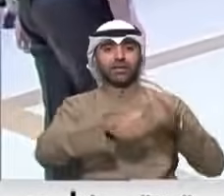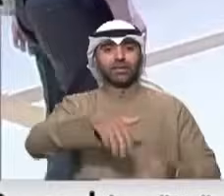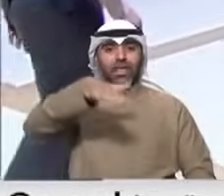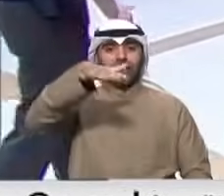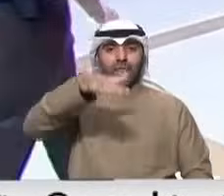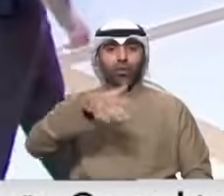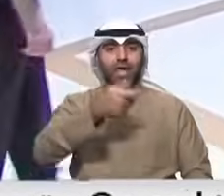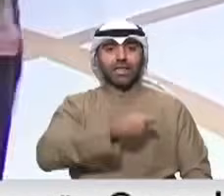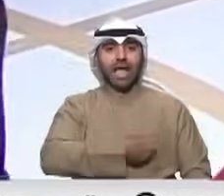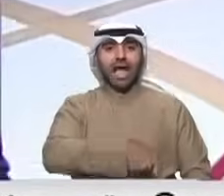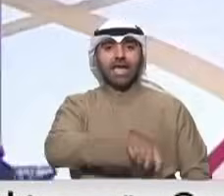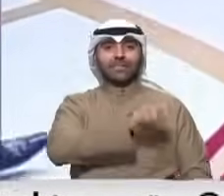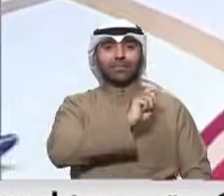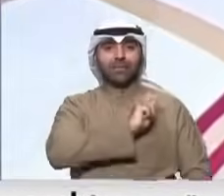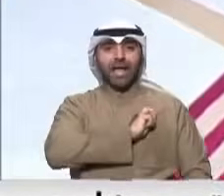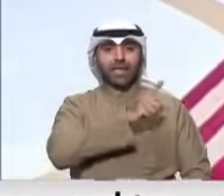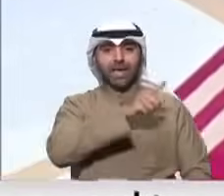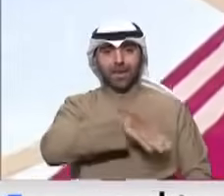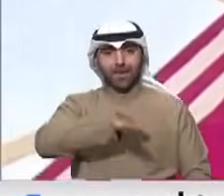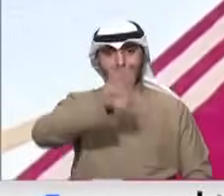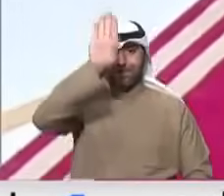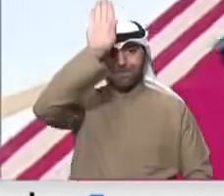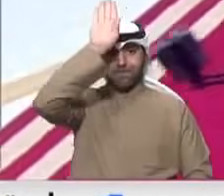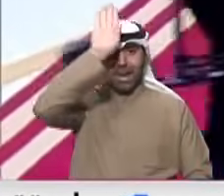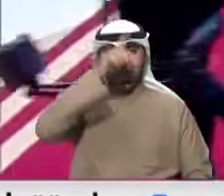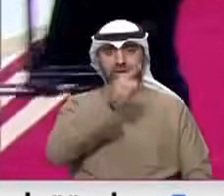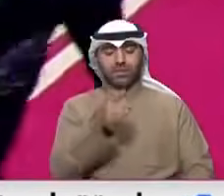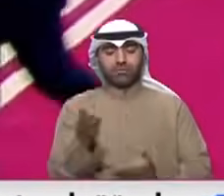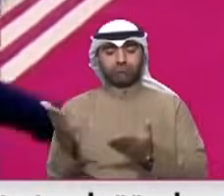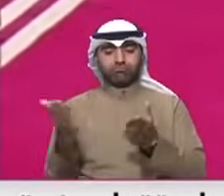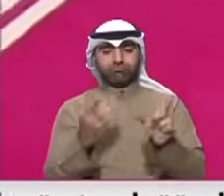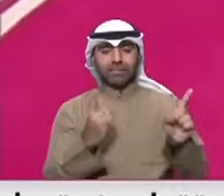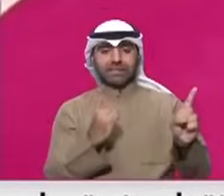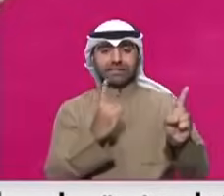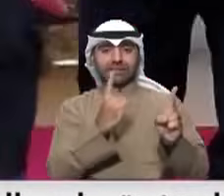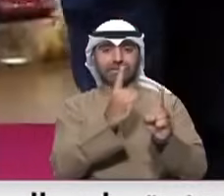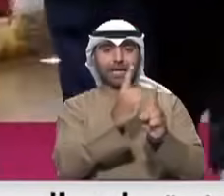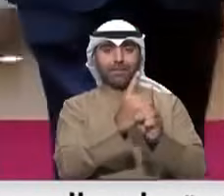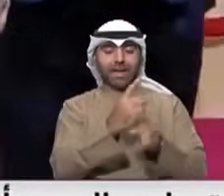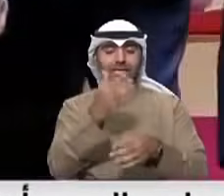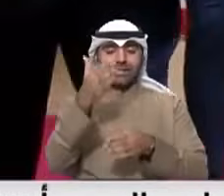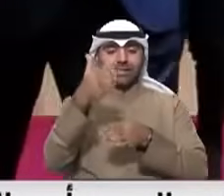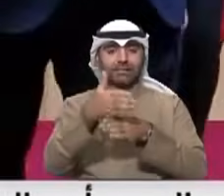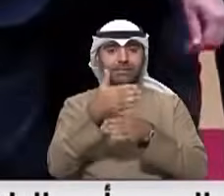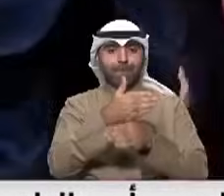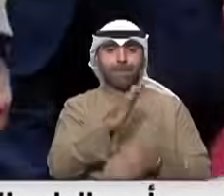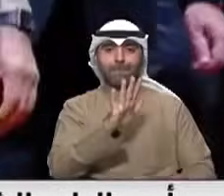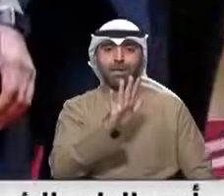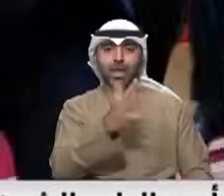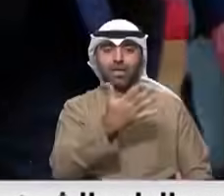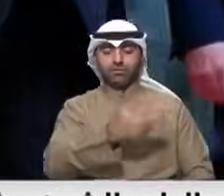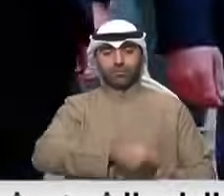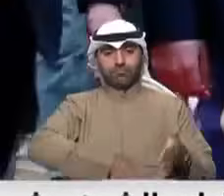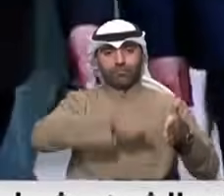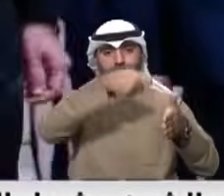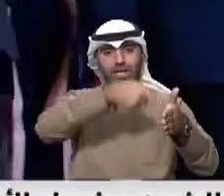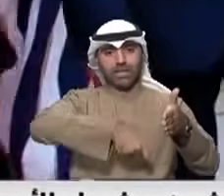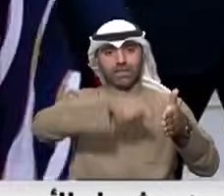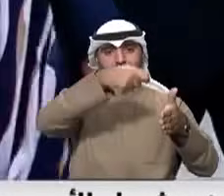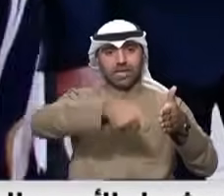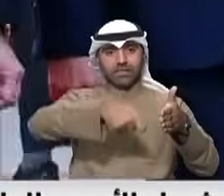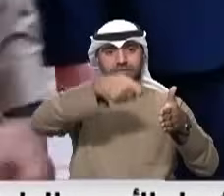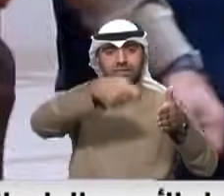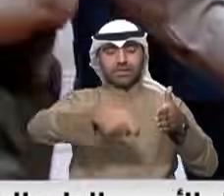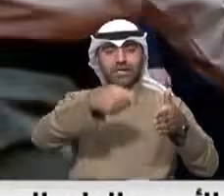لجلالته حيث قام جلالته بتقديم واجب العزاء في وفه فقيد الوطن المغفور له باذن الله